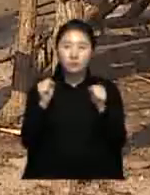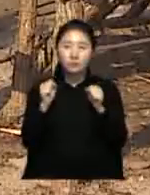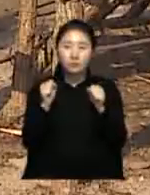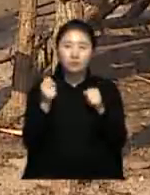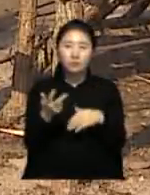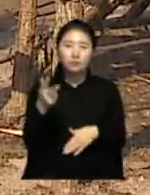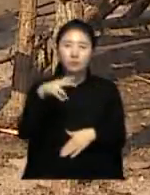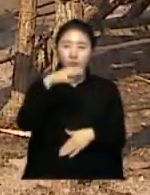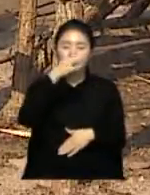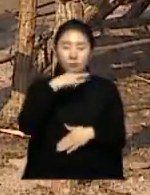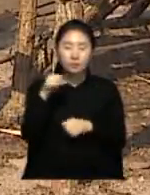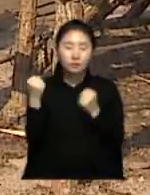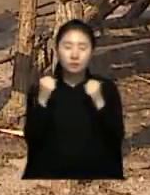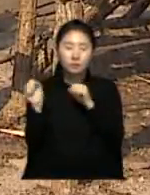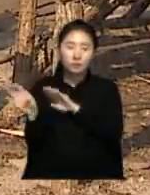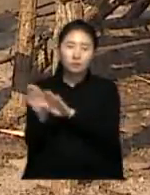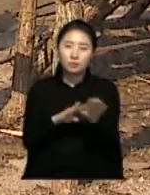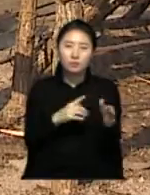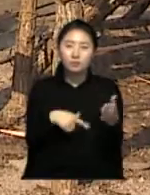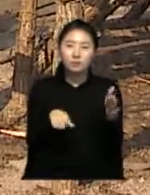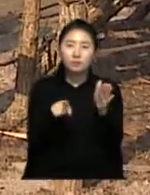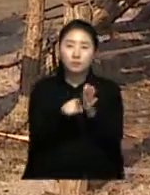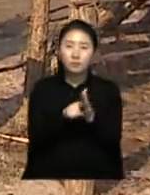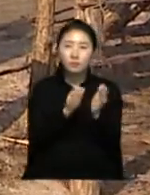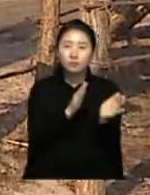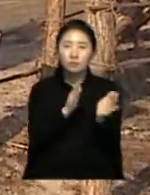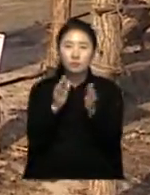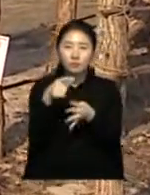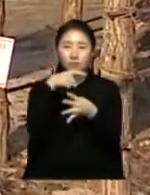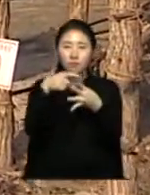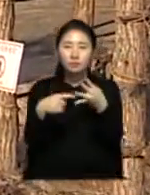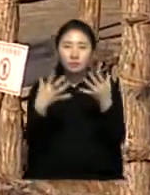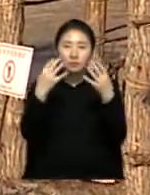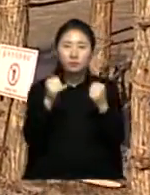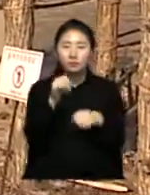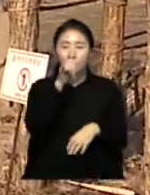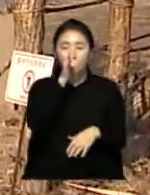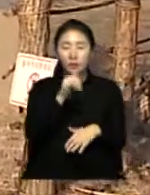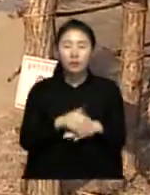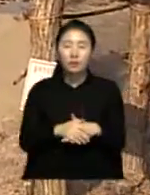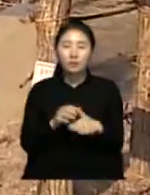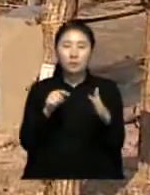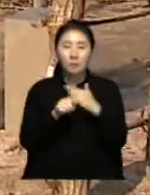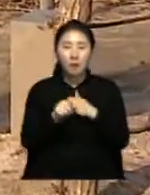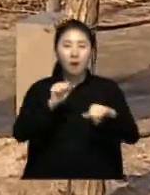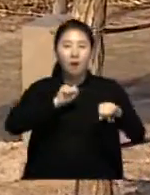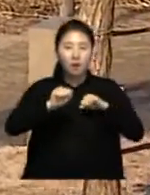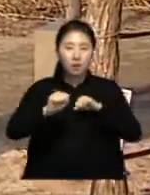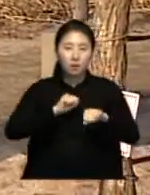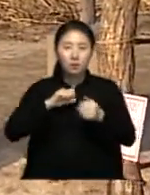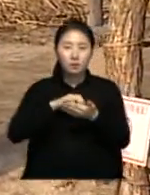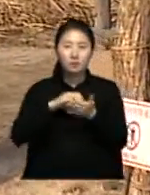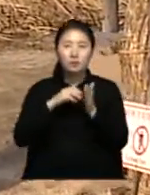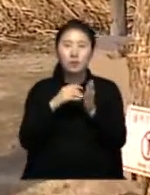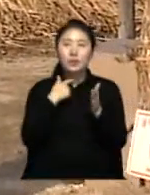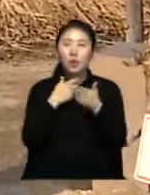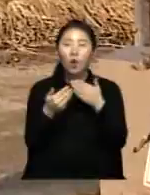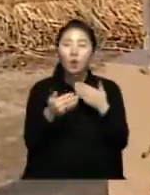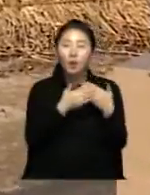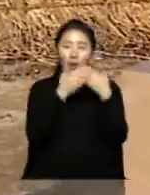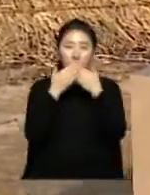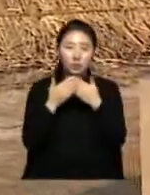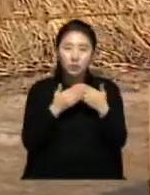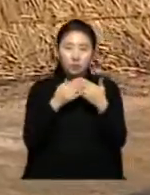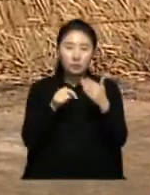겨울이지만 유익한 겨울방학을 보내기 위해서 준비된 프로그램은 많습니다. 밖에서 활동할 만한 체험학습뿐만